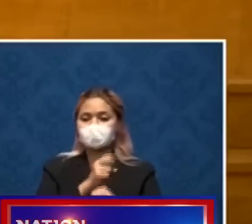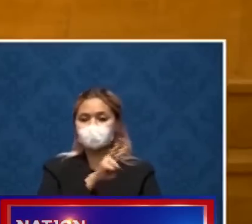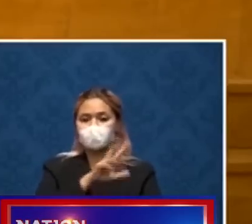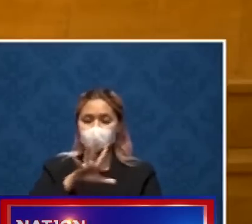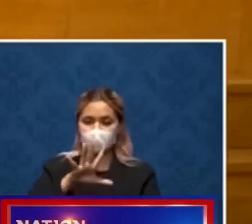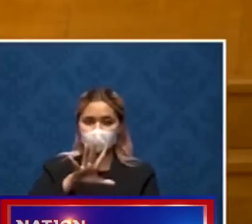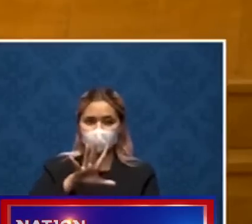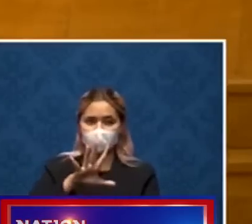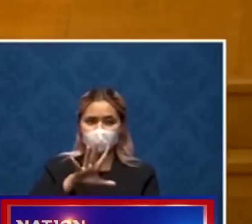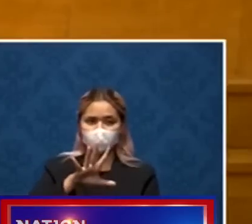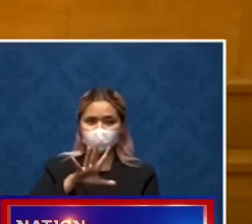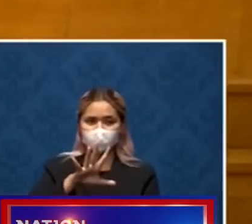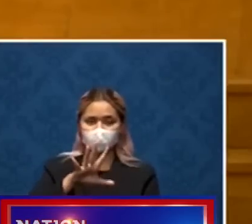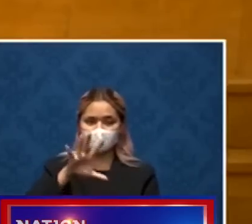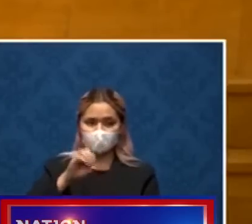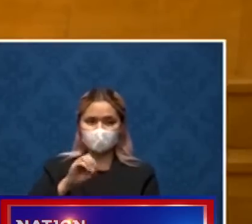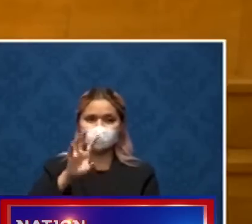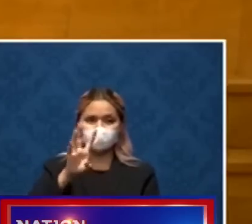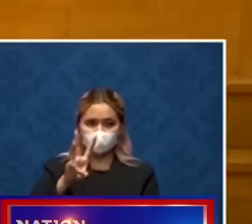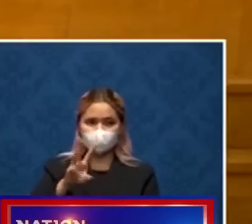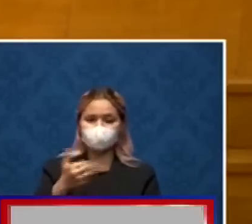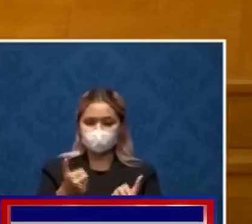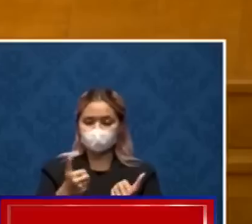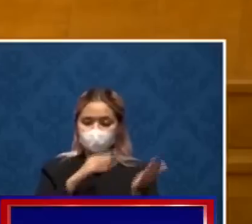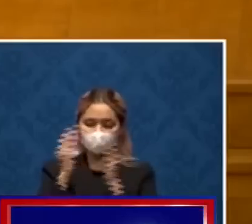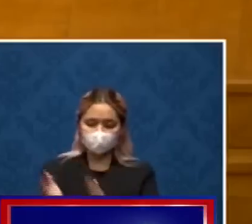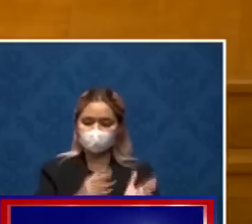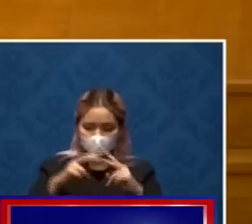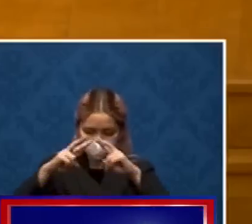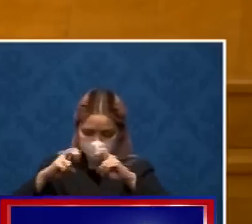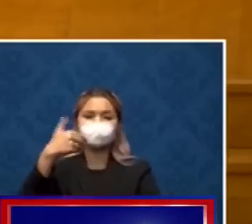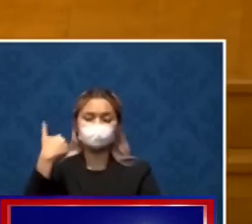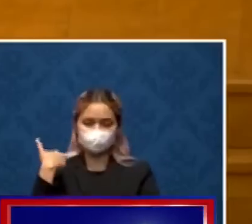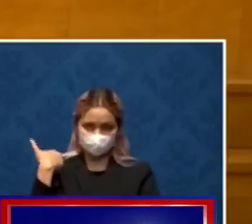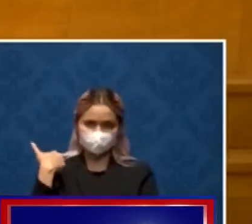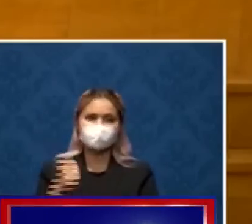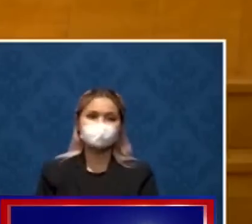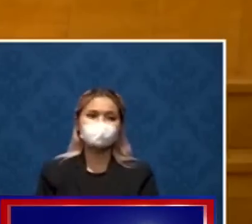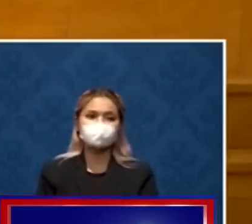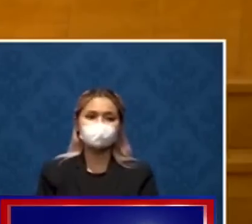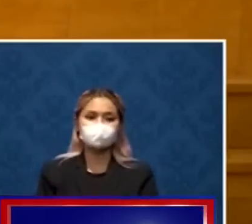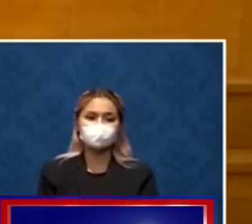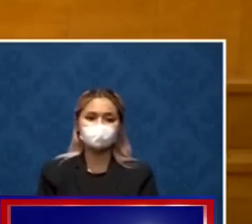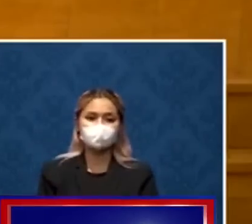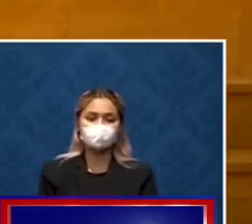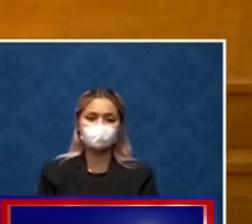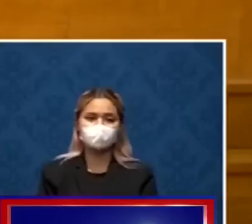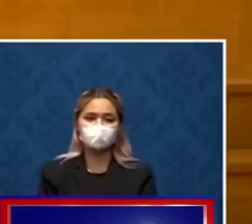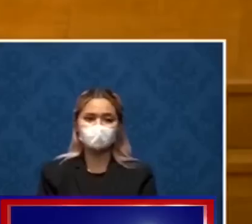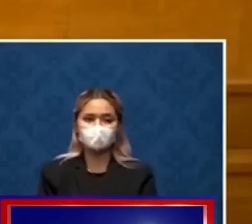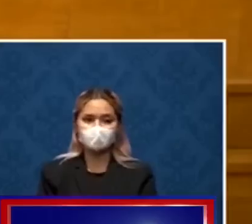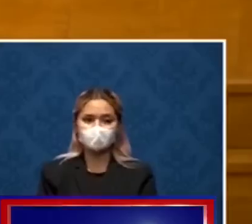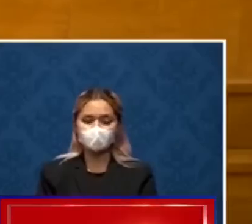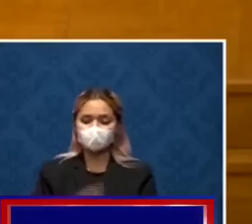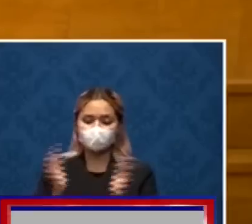2556สรุปจบสิ้นกระบวนการของการพิจารณานายจะหาวเจอตู้ก็เมื่อผ่านขั้นตอน